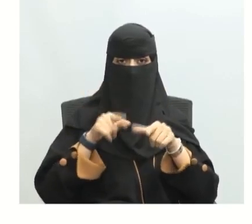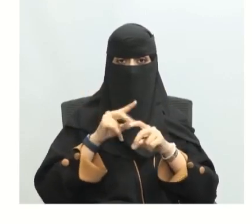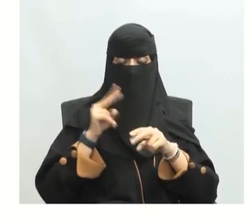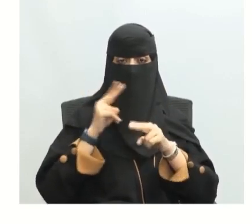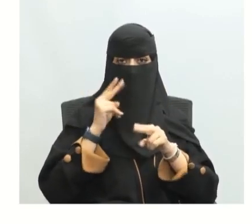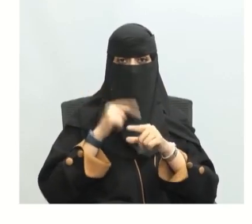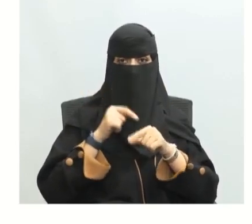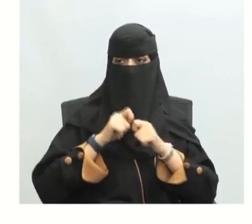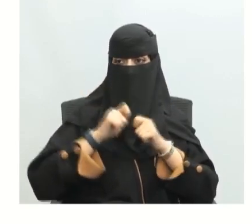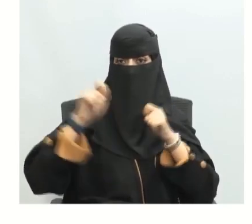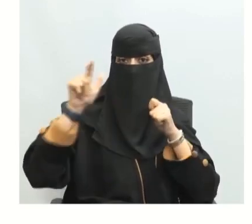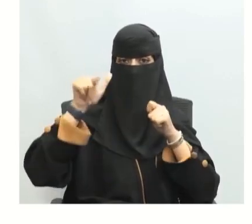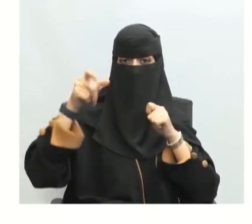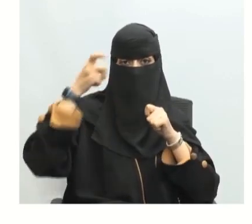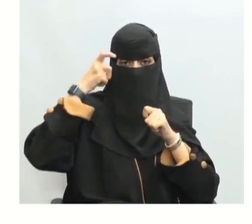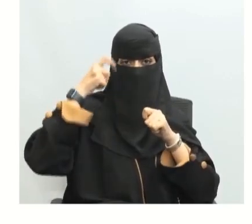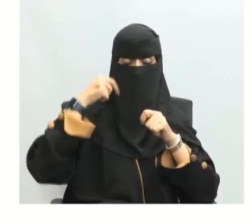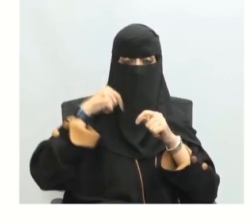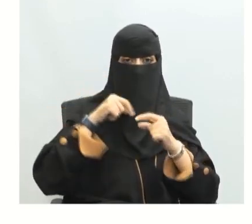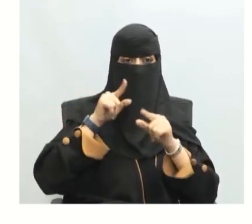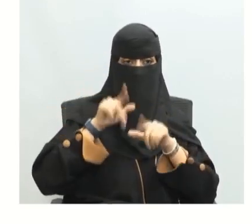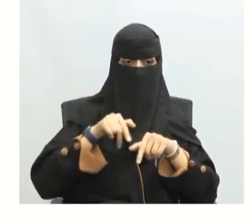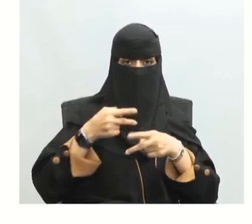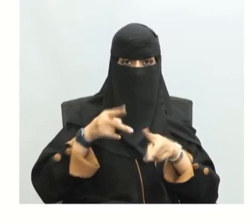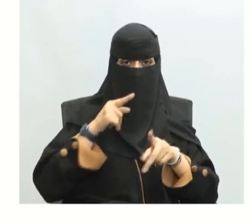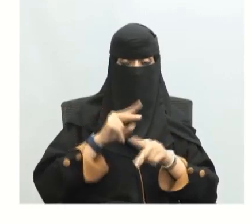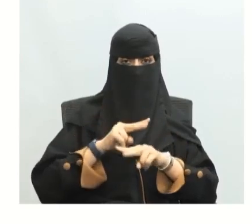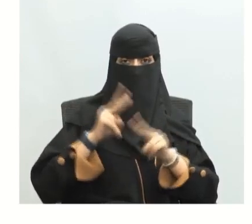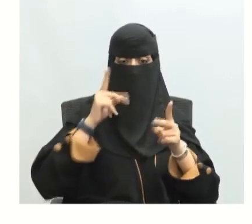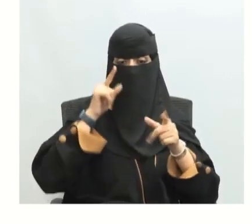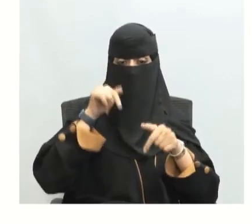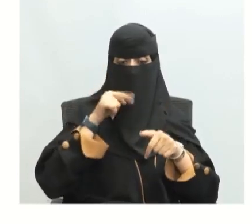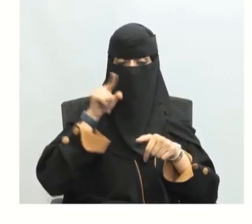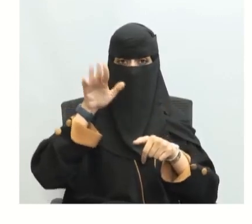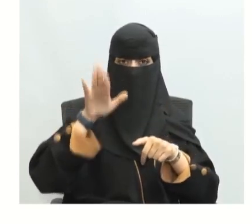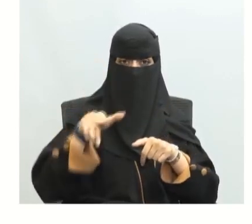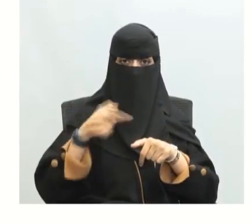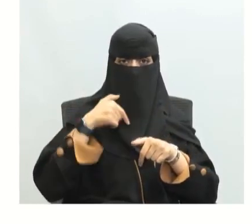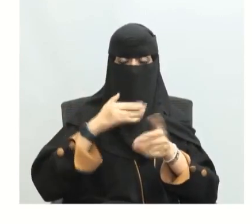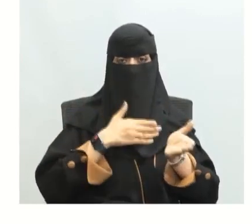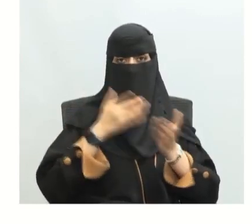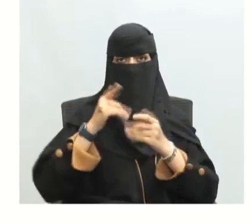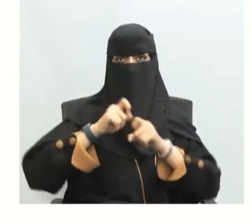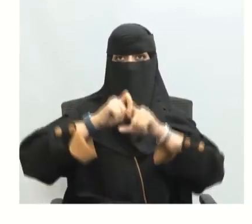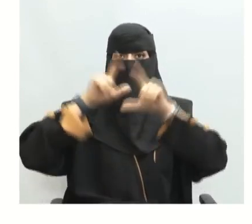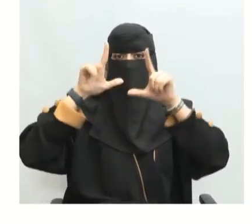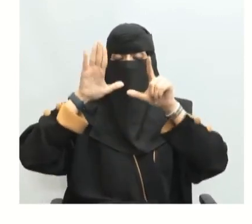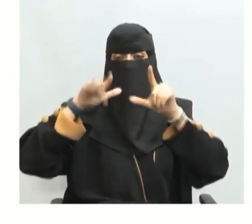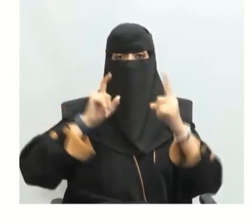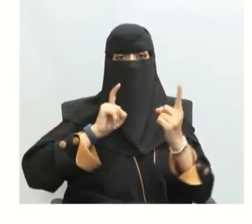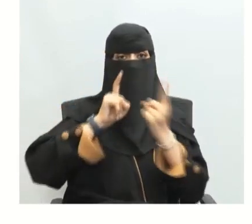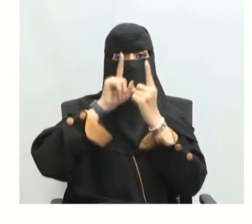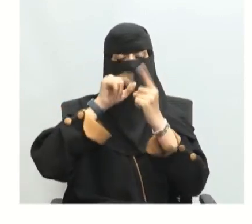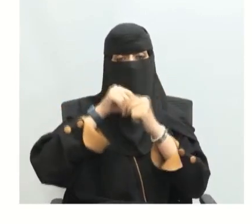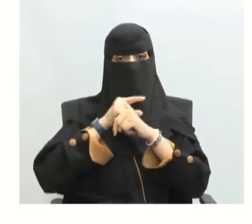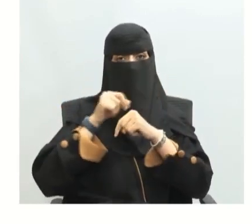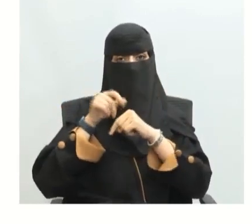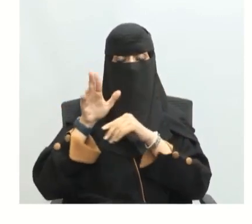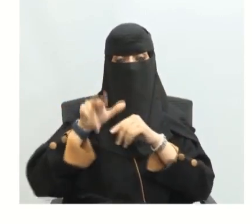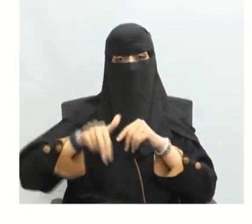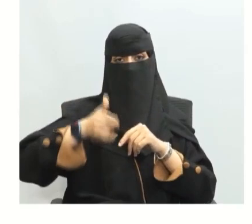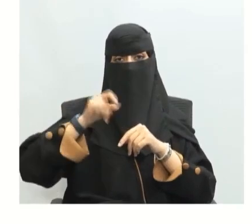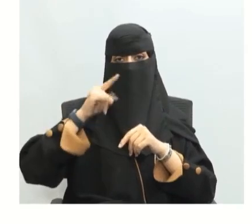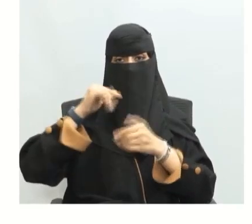المتحاورون بعيدين عن التعصب متقبلين للاختلافات فان ذلك سيبرز لدينا المواقف الايجابيه